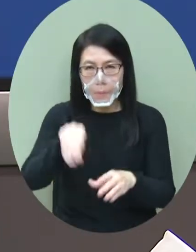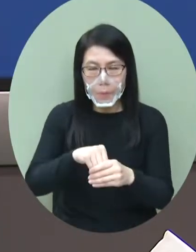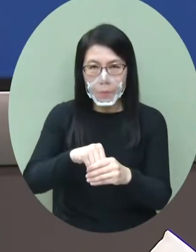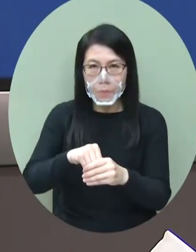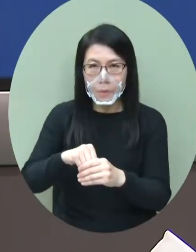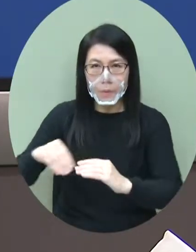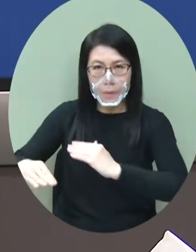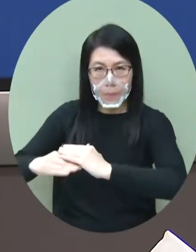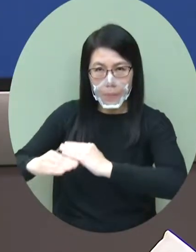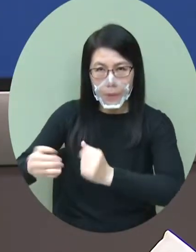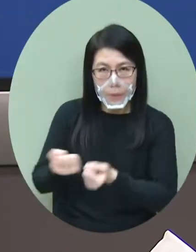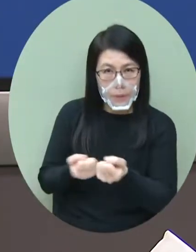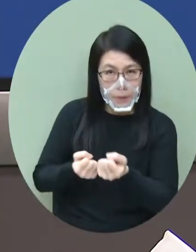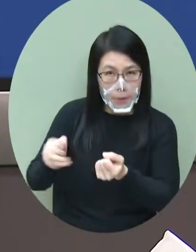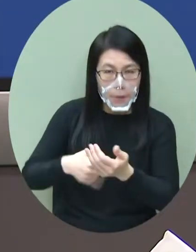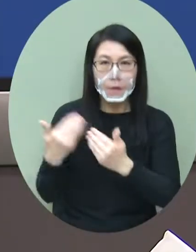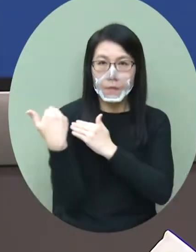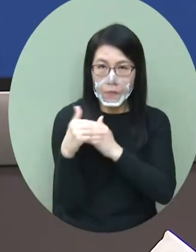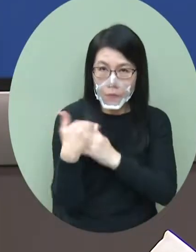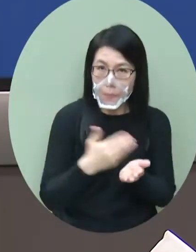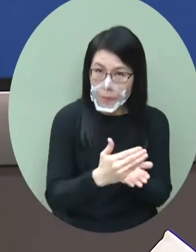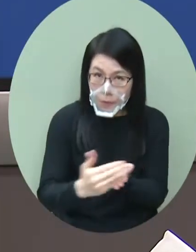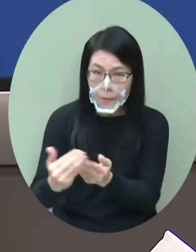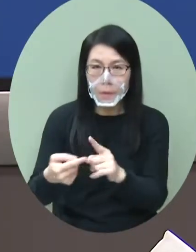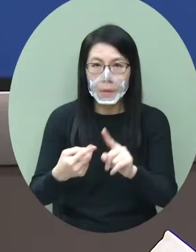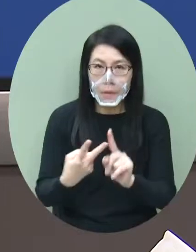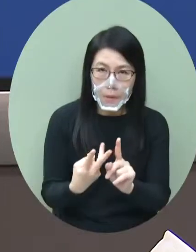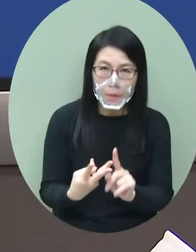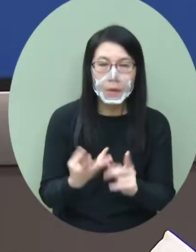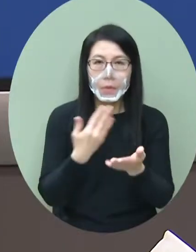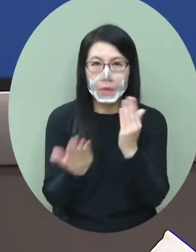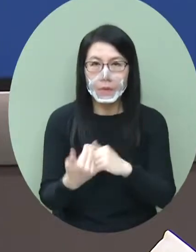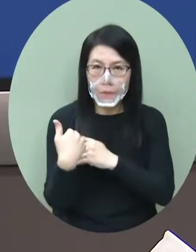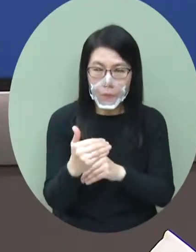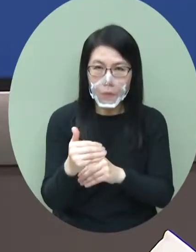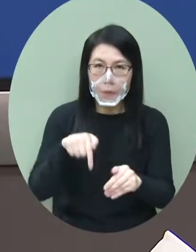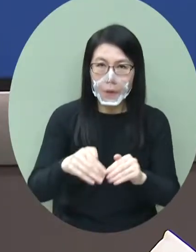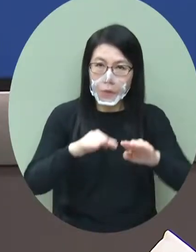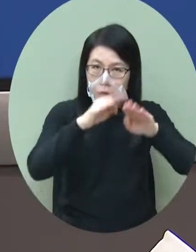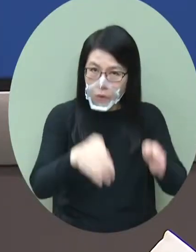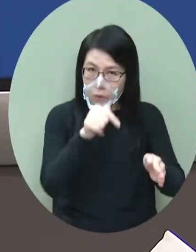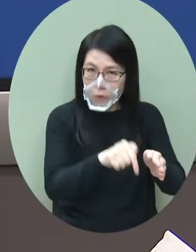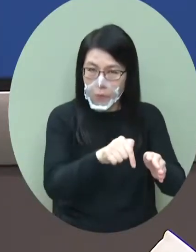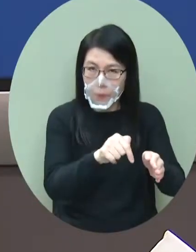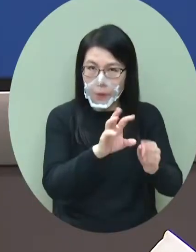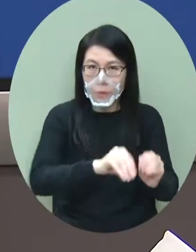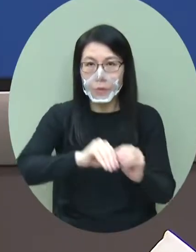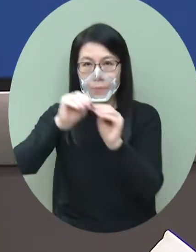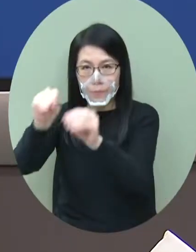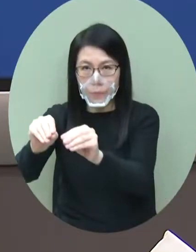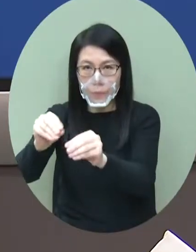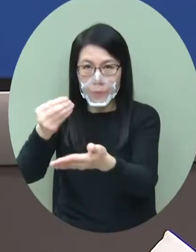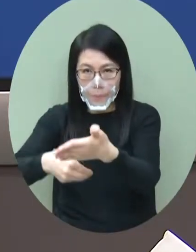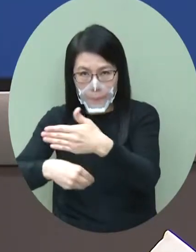的情况，包括了跨境的开车师傅，还有物流业，以致一些把货从货仓上